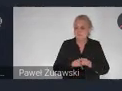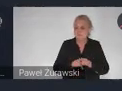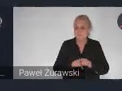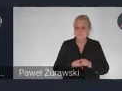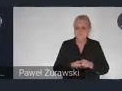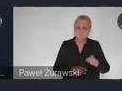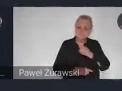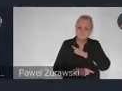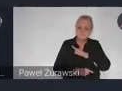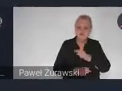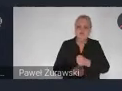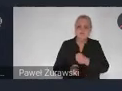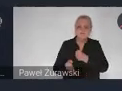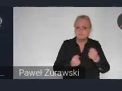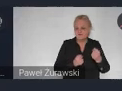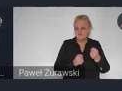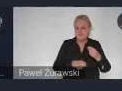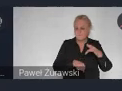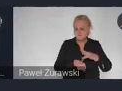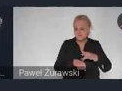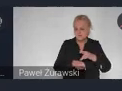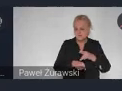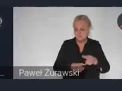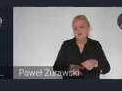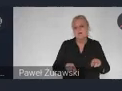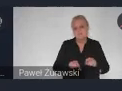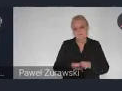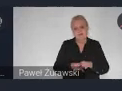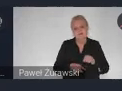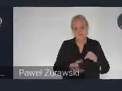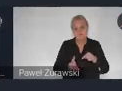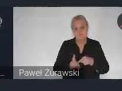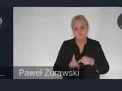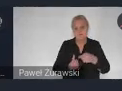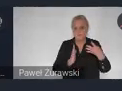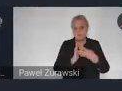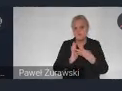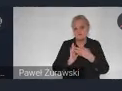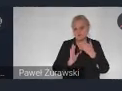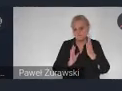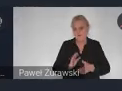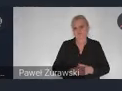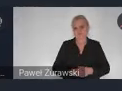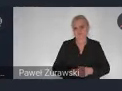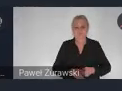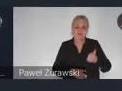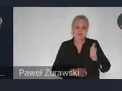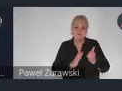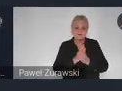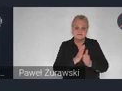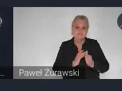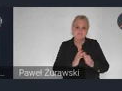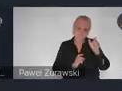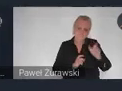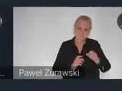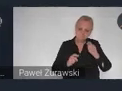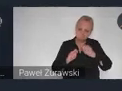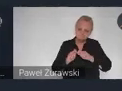uwagę na trwałość tych efektów co również będzie oceniane przez naszych ekspertów